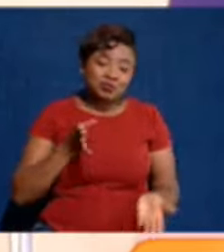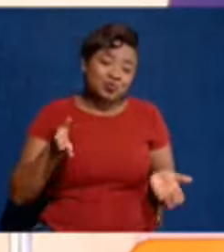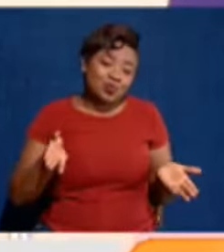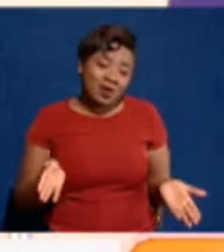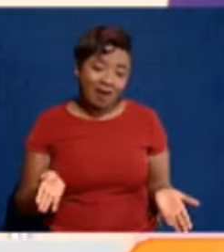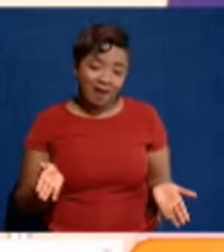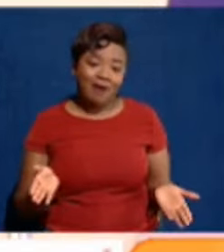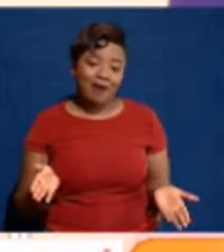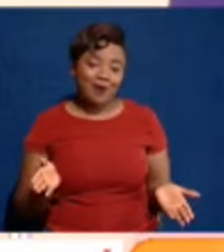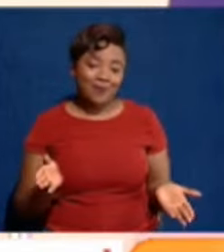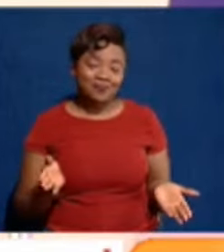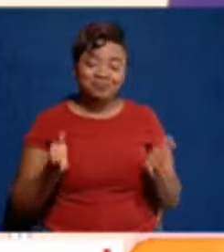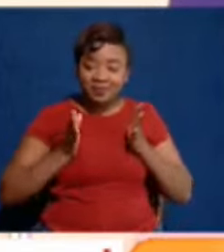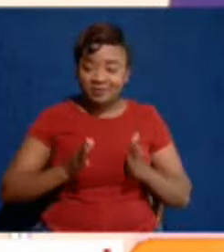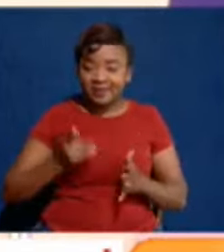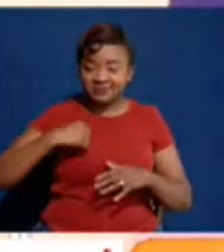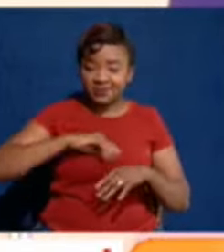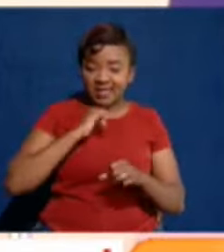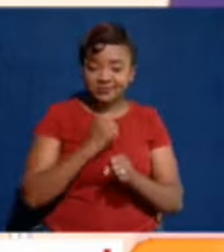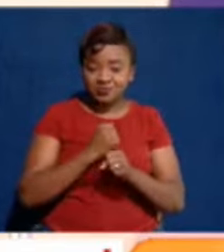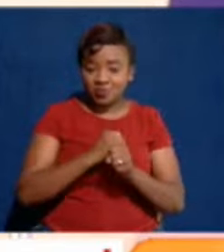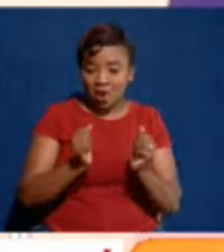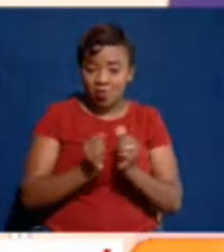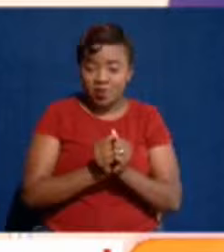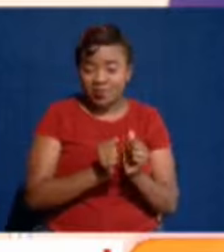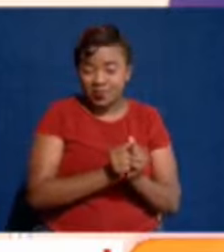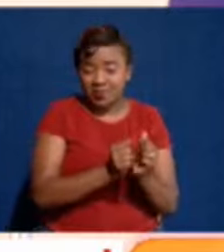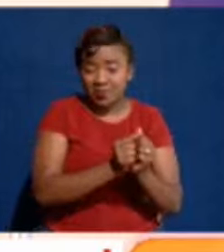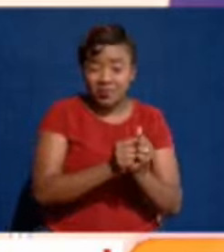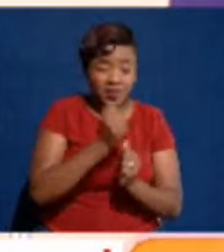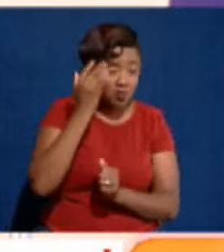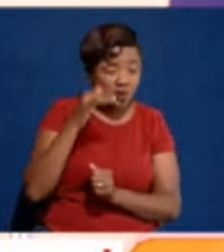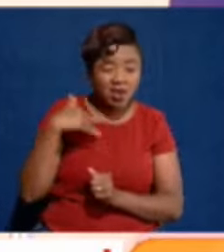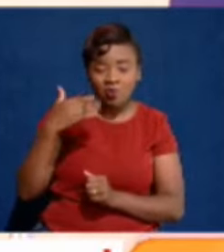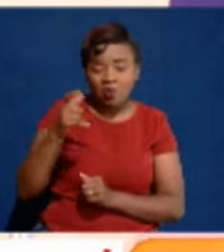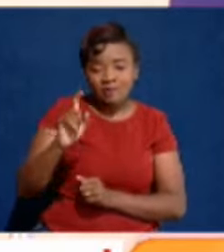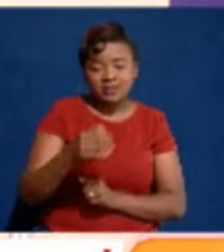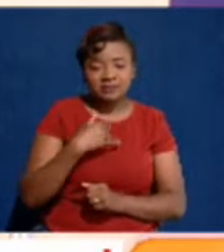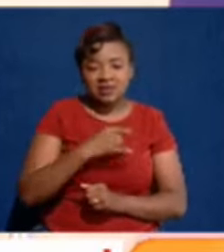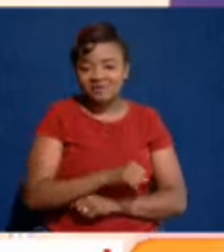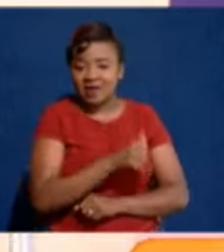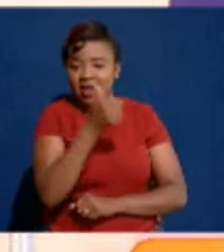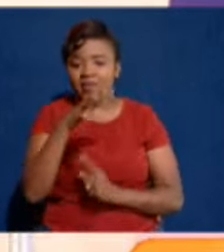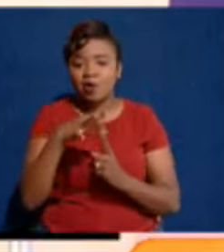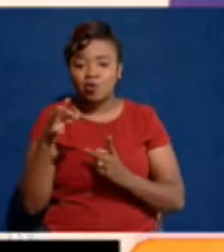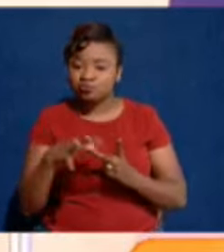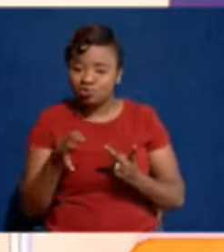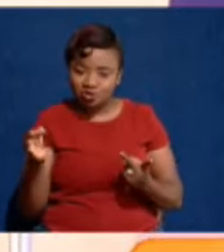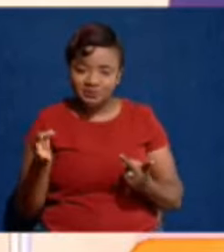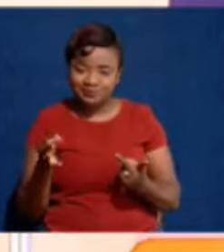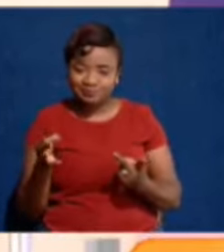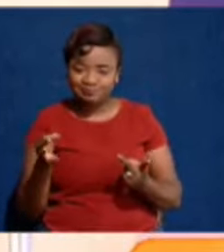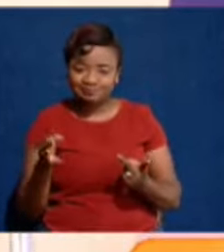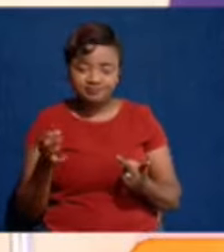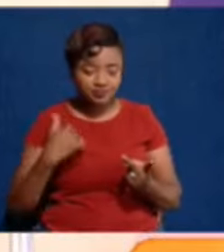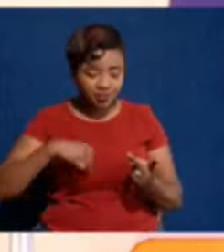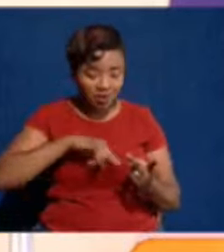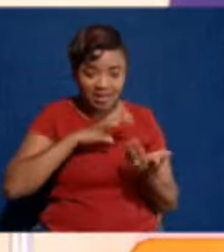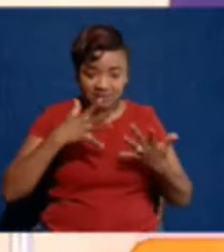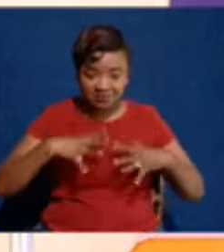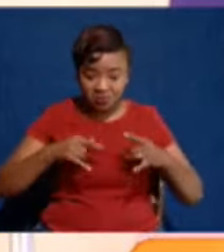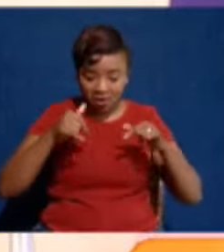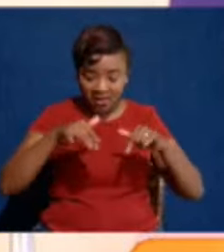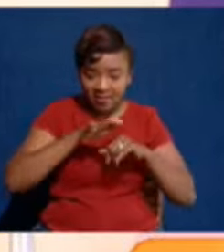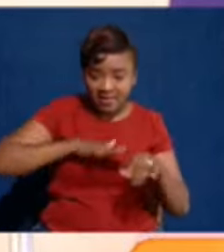na mwenye tunatembea na yeye, because there must be an alternative to the things happening in this country. Na sisi wakaaji wa eneo